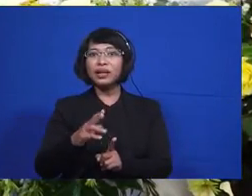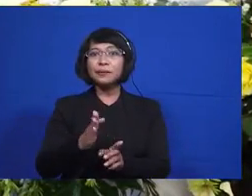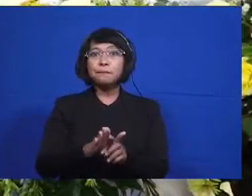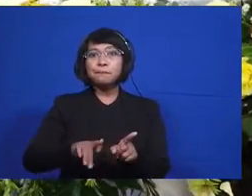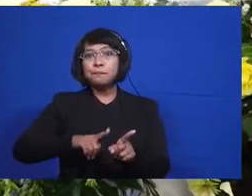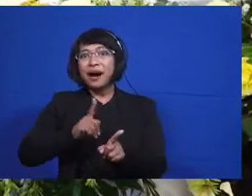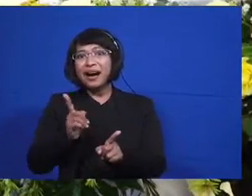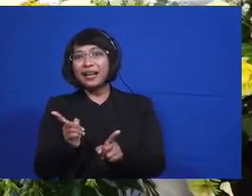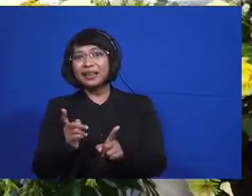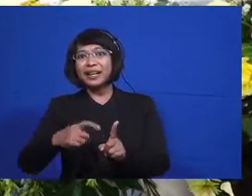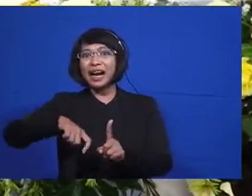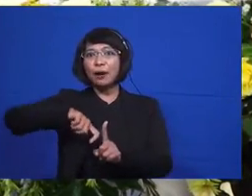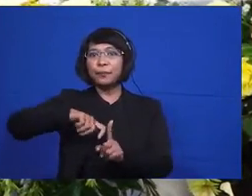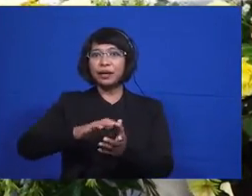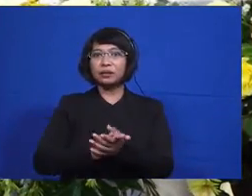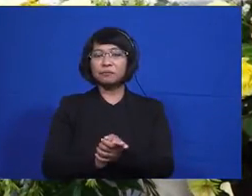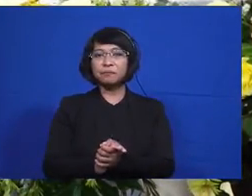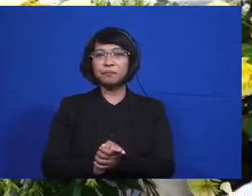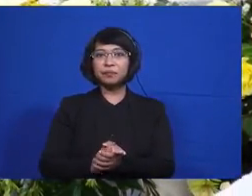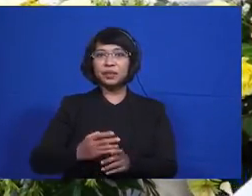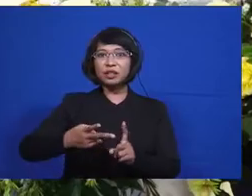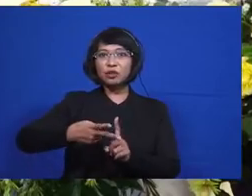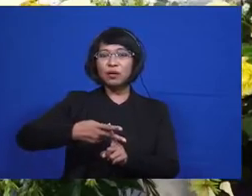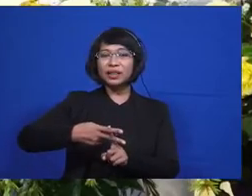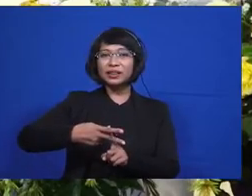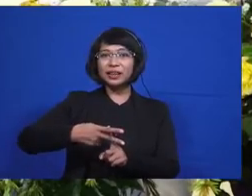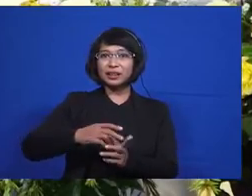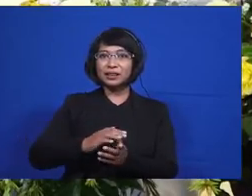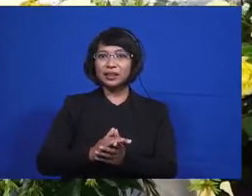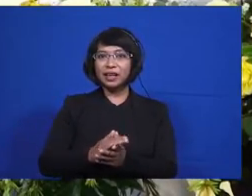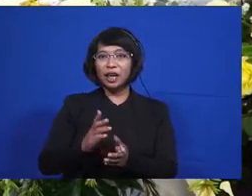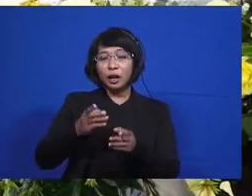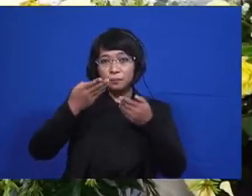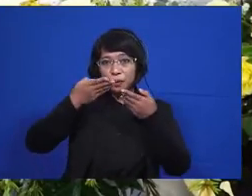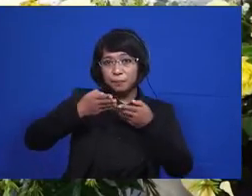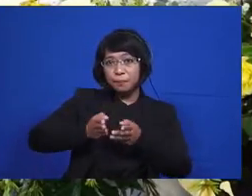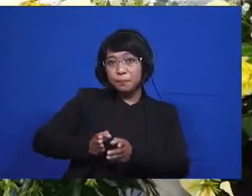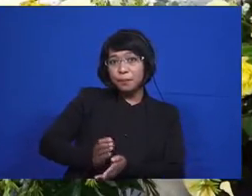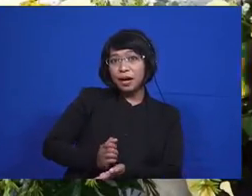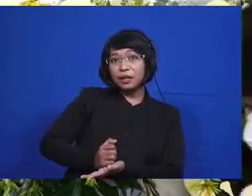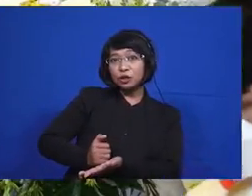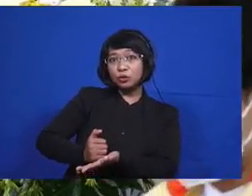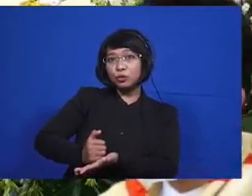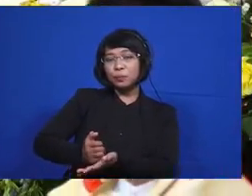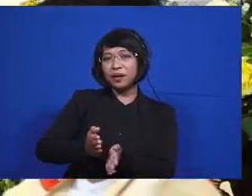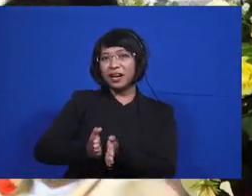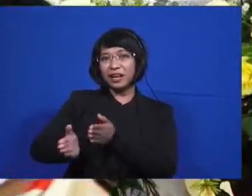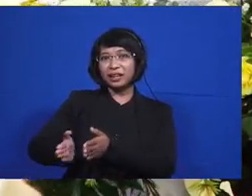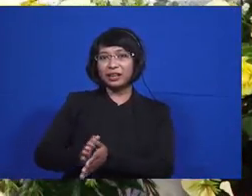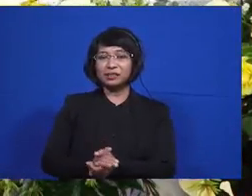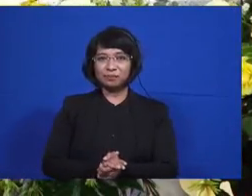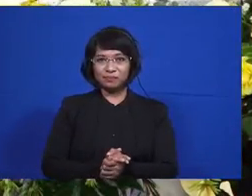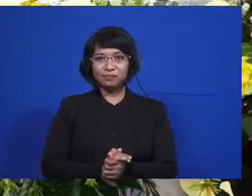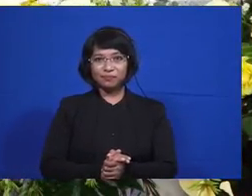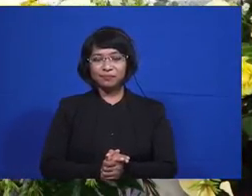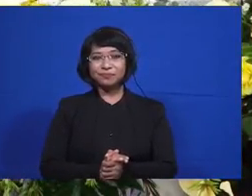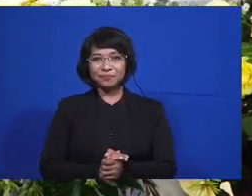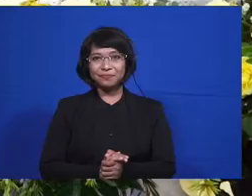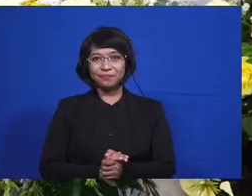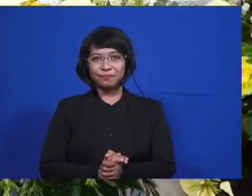kapel. Para frater among tamu akan membantu untuk mengarahkan dan membantu pemakaian hand